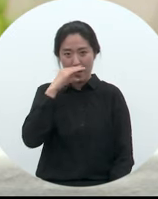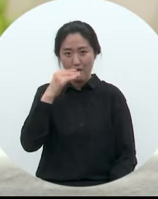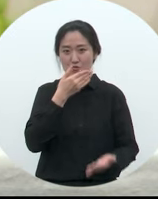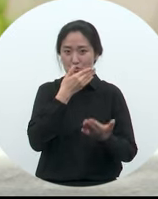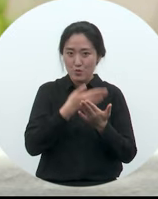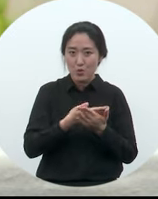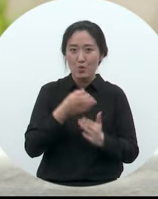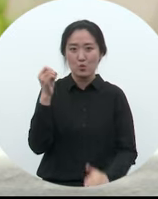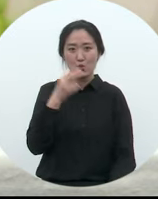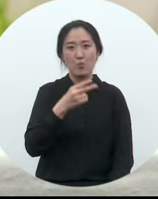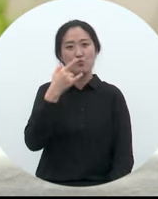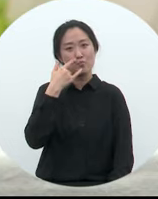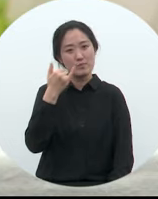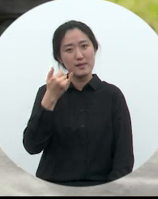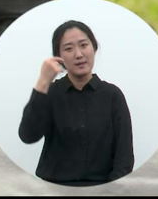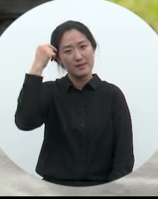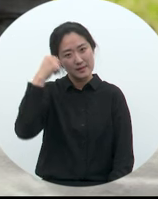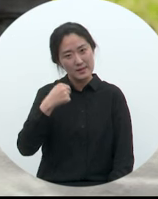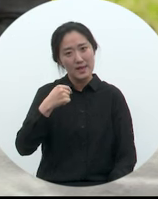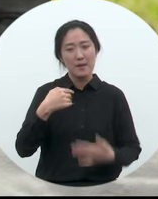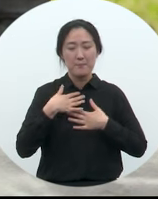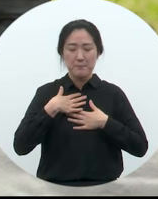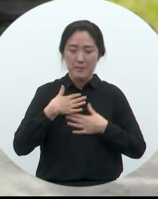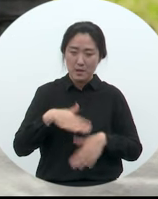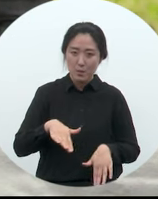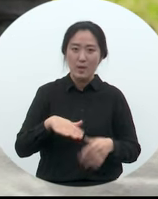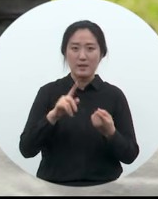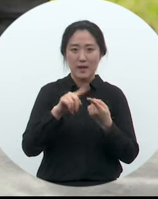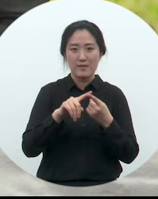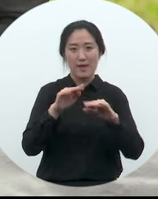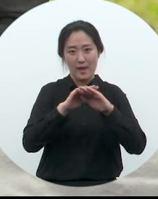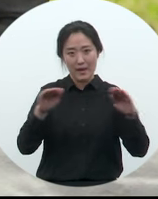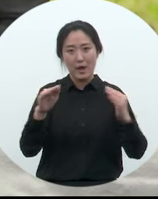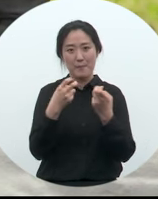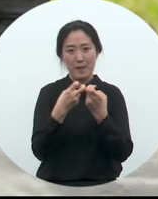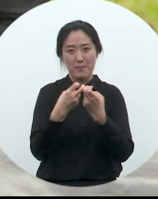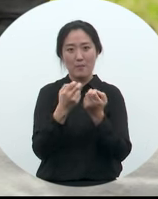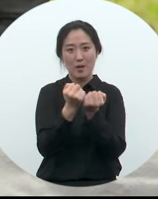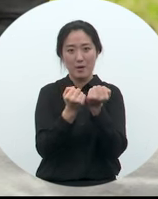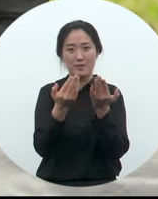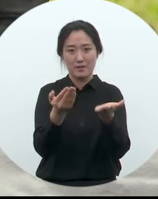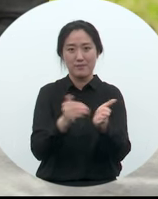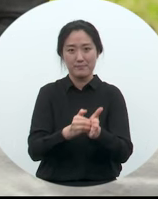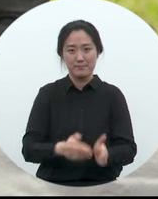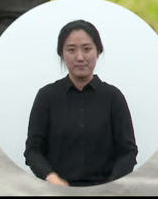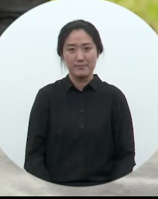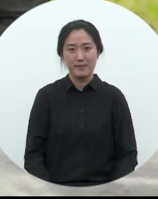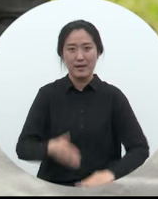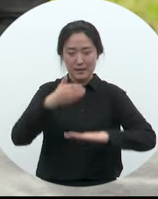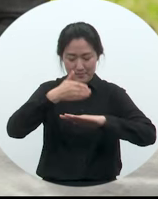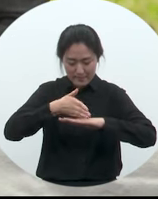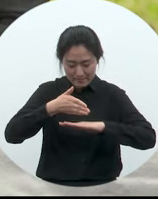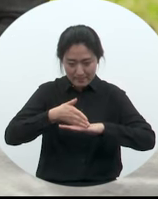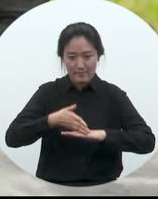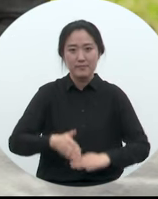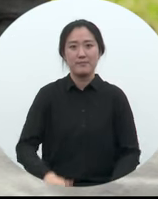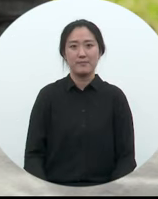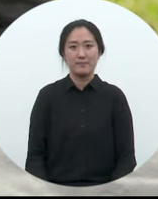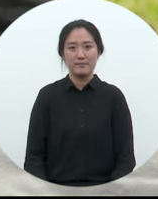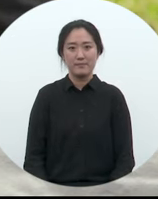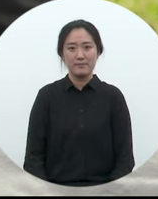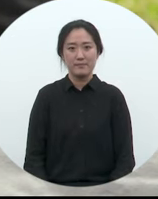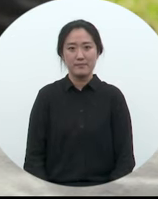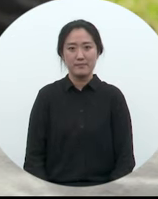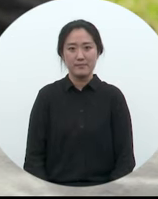아이들을 키우면서 우리 부모님들이 느끼는 피로를 어떻게 푸는지에 대해서 말씀을 드렸습니다. 감사합니다.